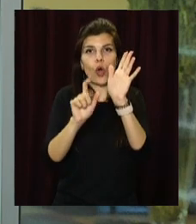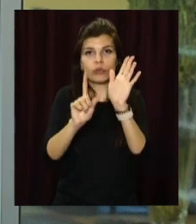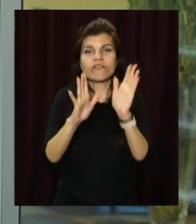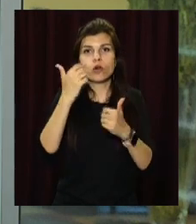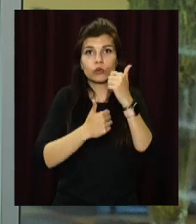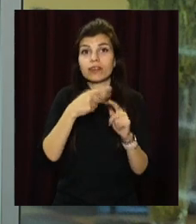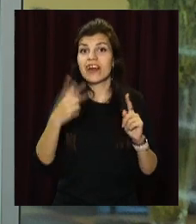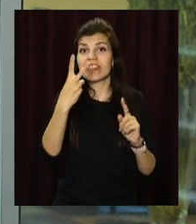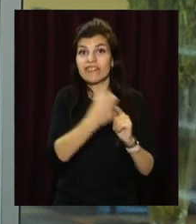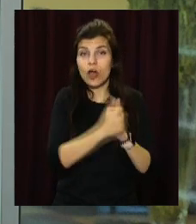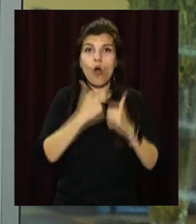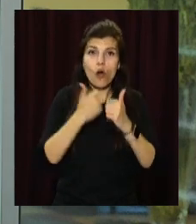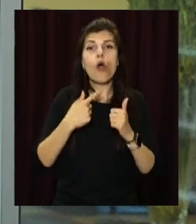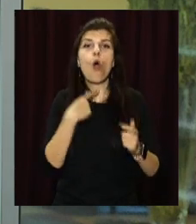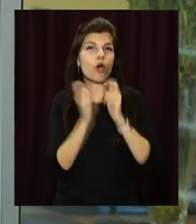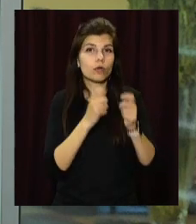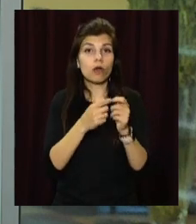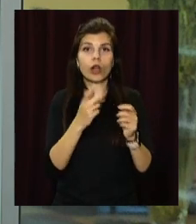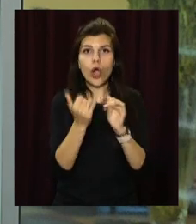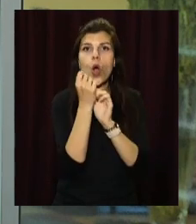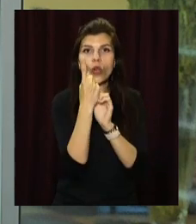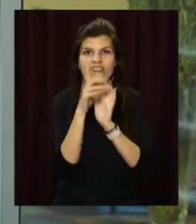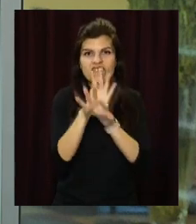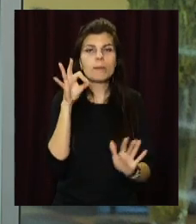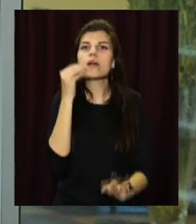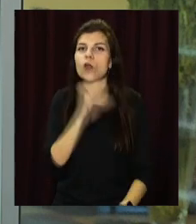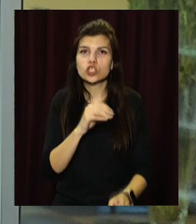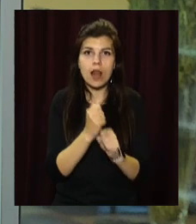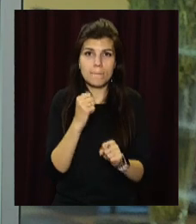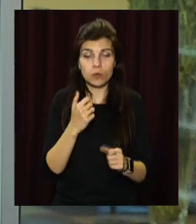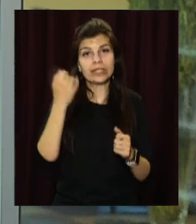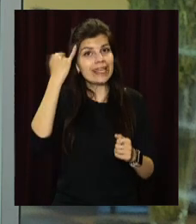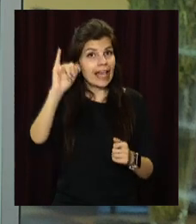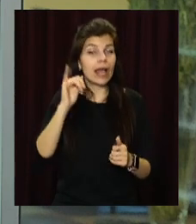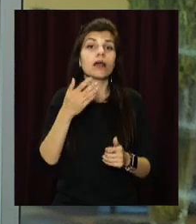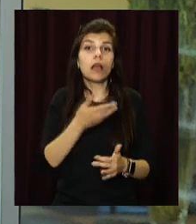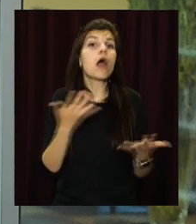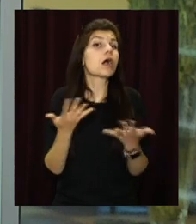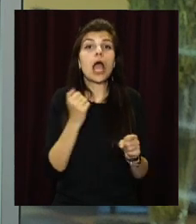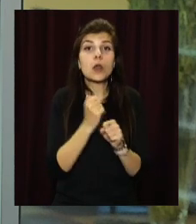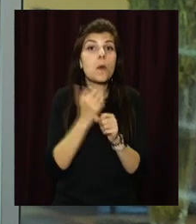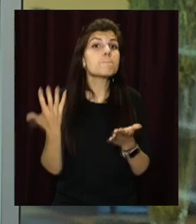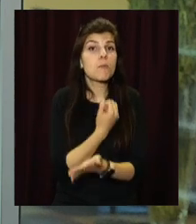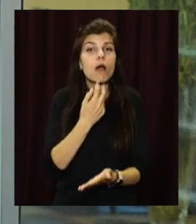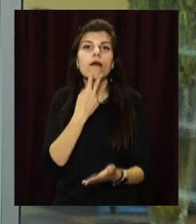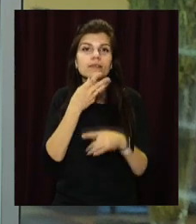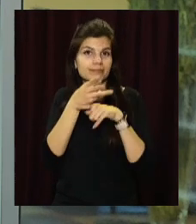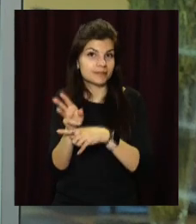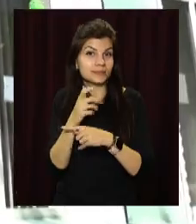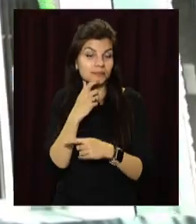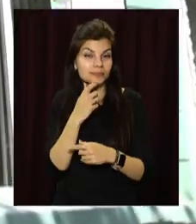впродовж 2 тижнів. Зрештою, обрали 11 кращих. Про громадські ініціативи, які здобули перемогу, далі у